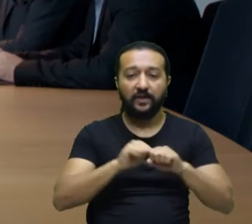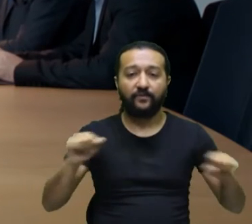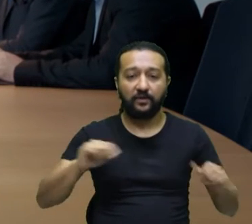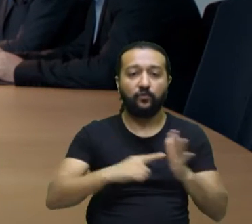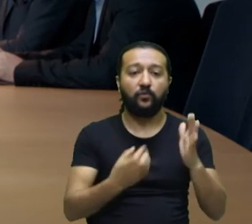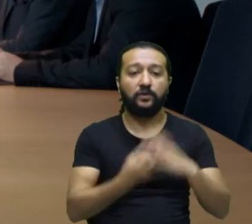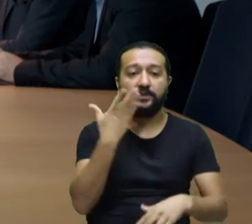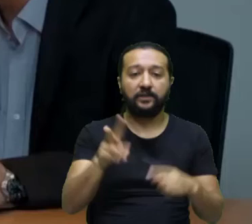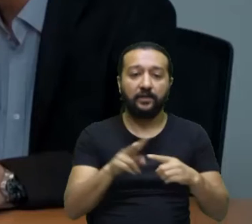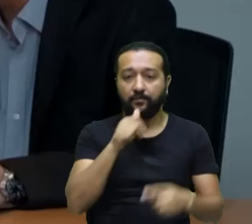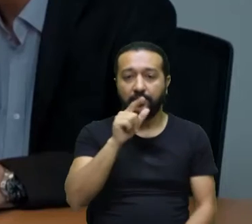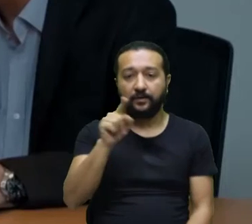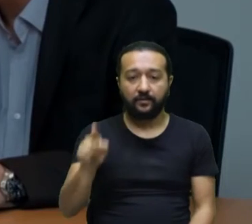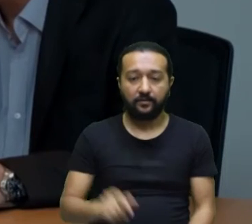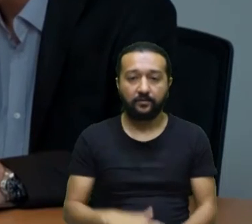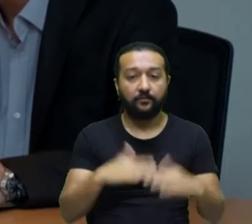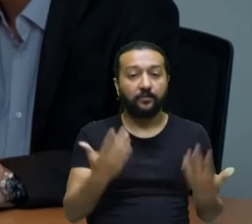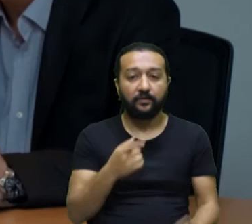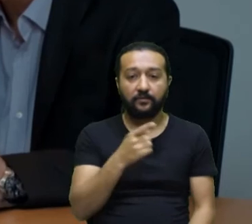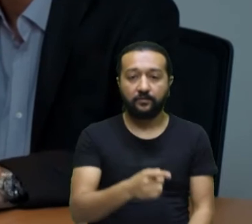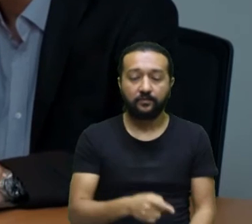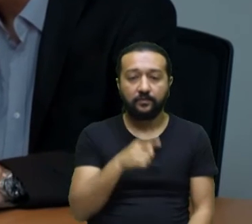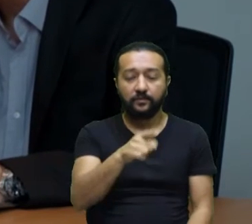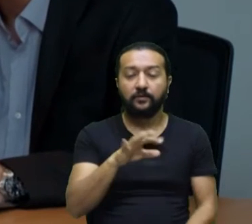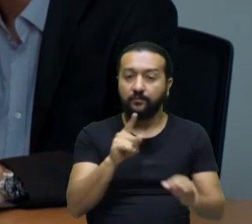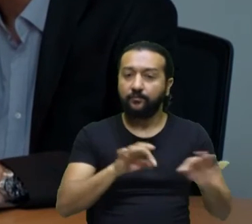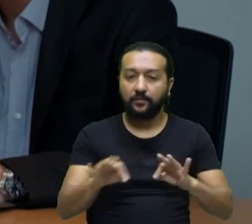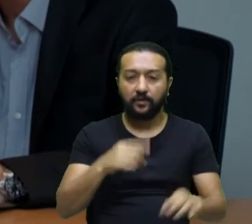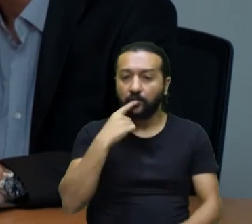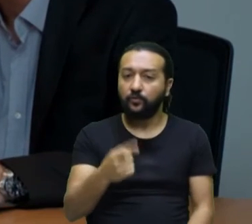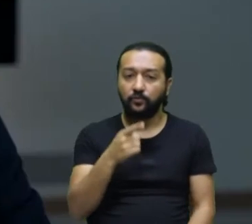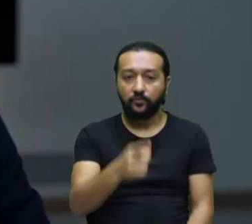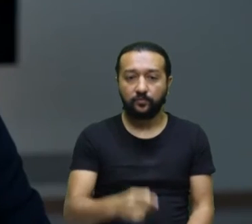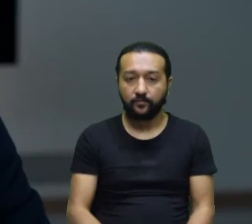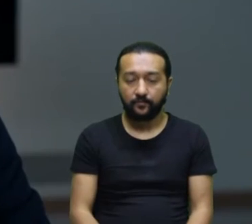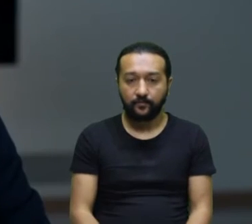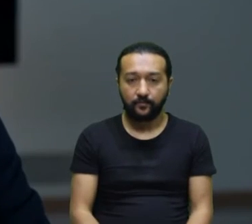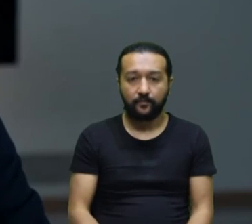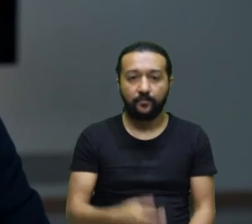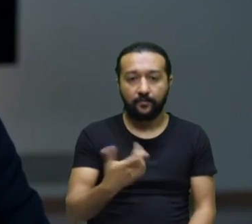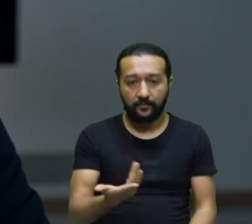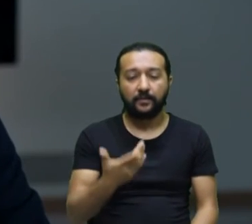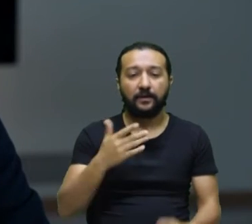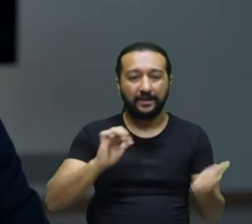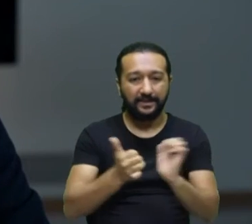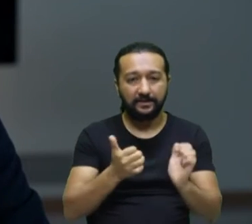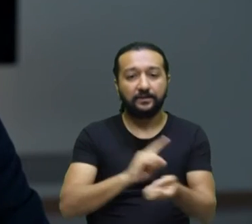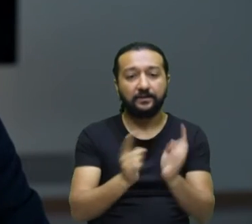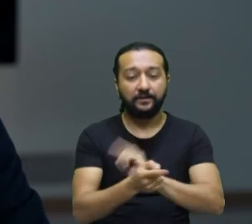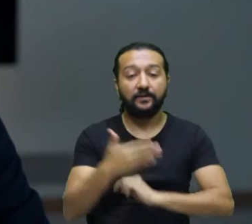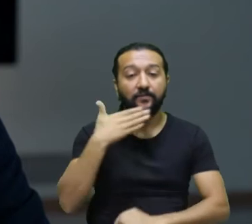noktasına geldi Kenan Bey. Peki siz nasıl bir plandan söz ediyorsunuz? Krizi fırsata